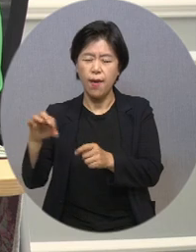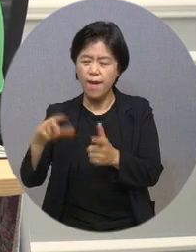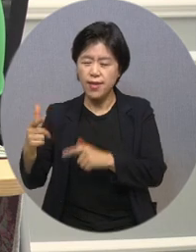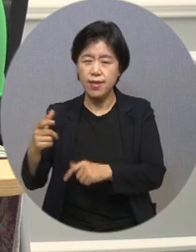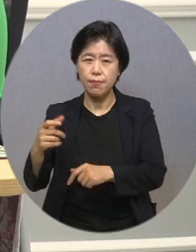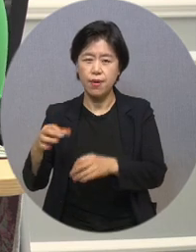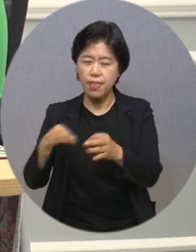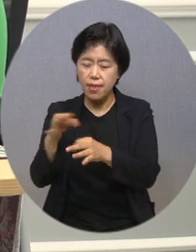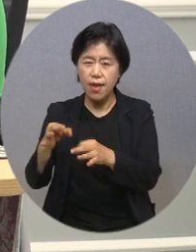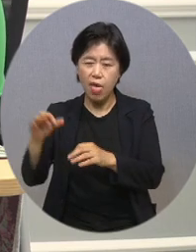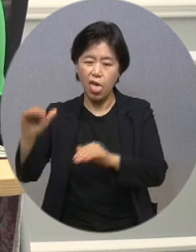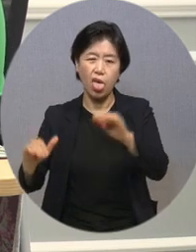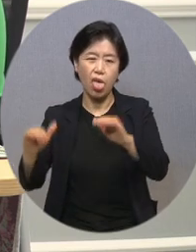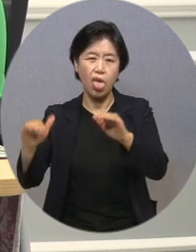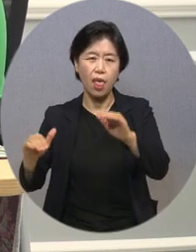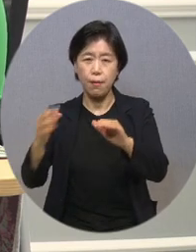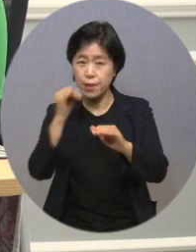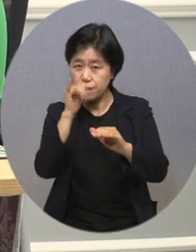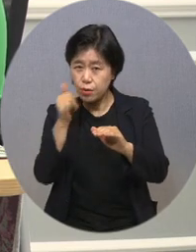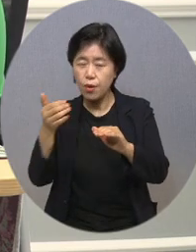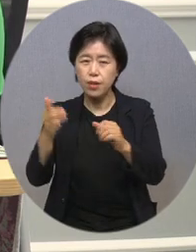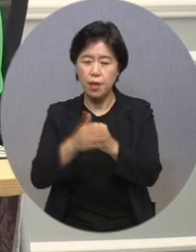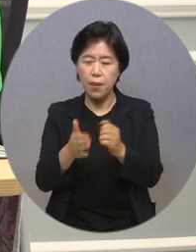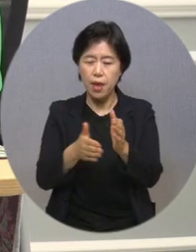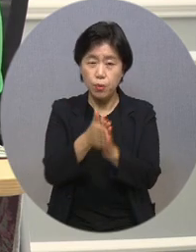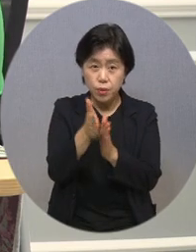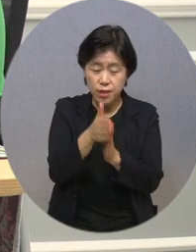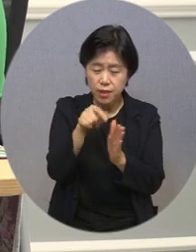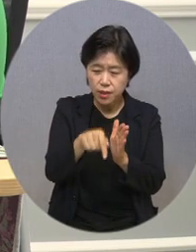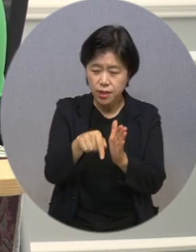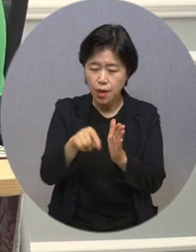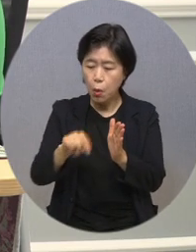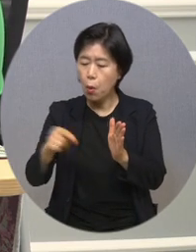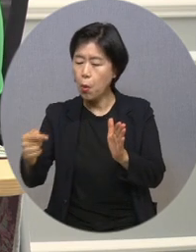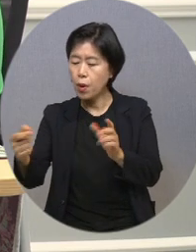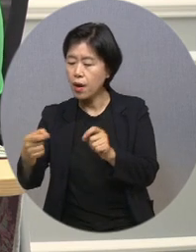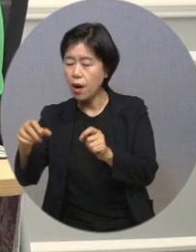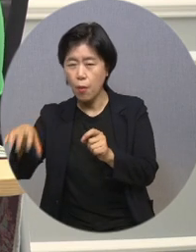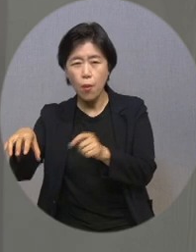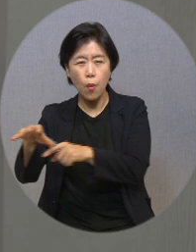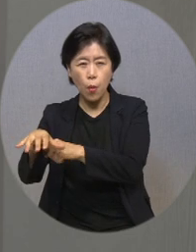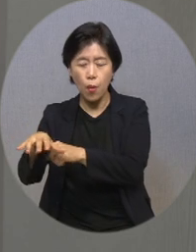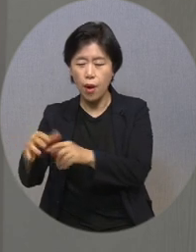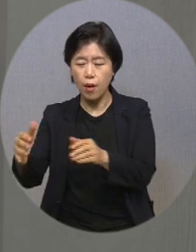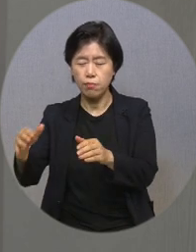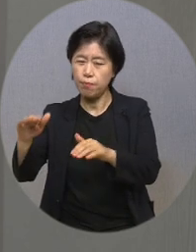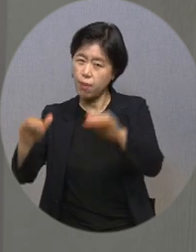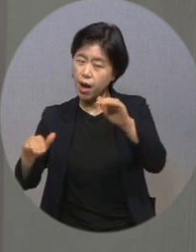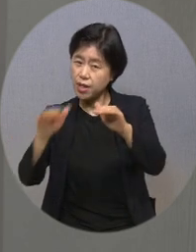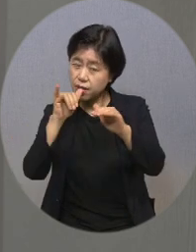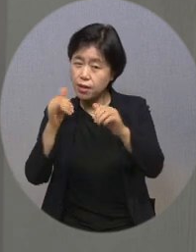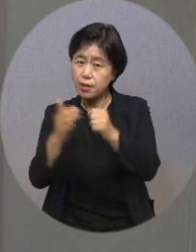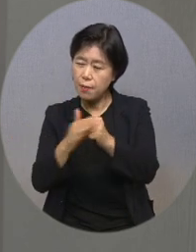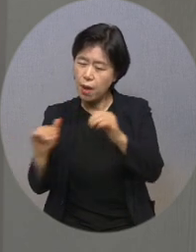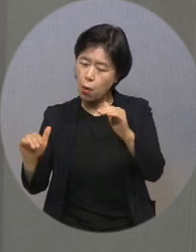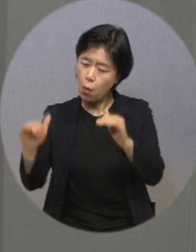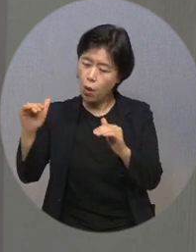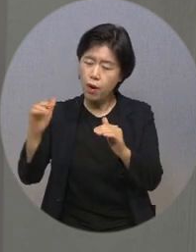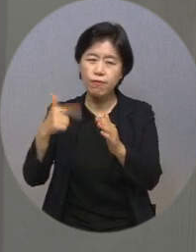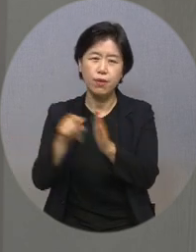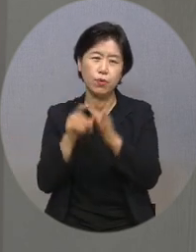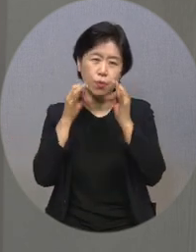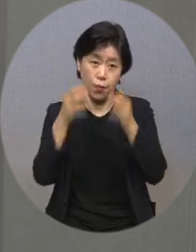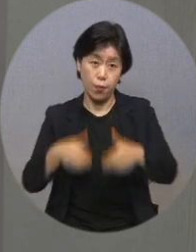보니까 그거에 대한 갭을 좀 줄이는 활동이 조금 필요한 것 같고요. 또 사회복지 인프라가 아무래도 도시가 10년